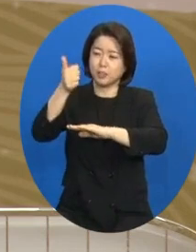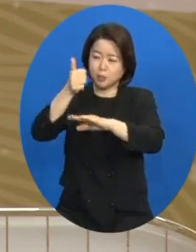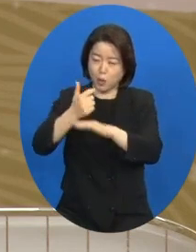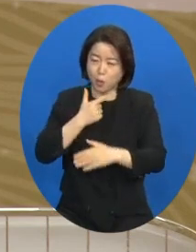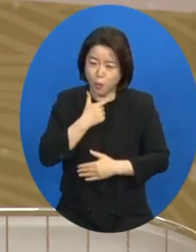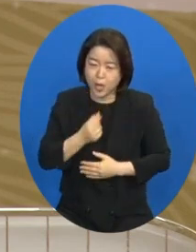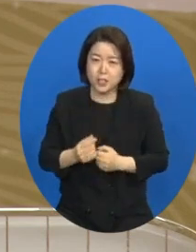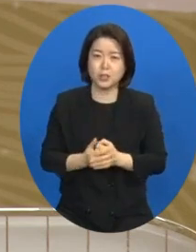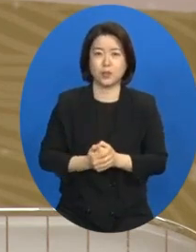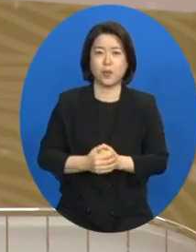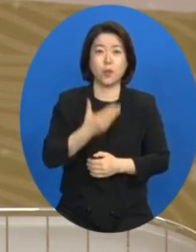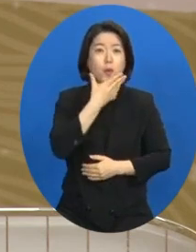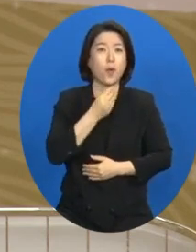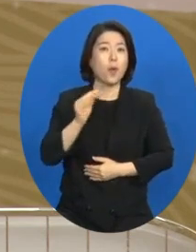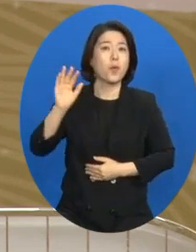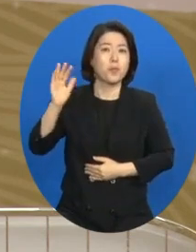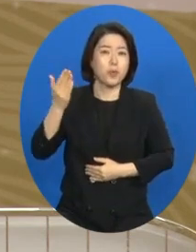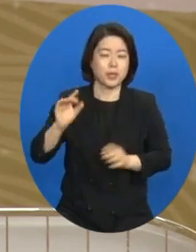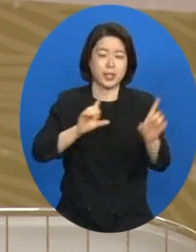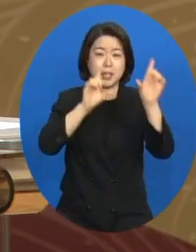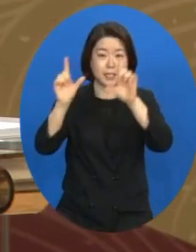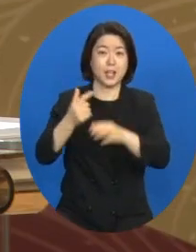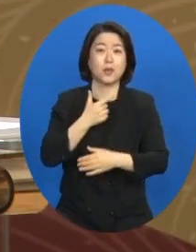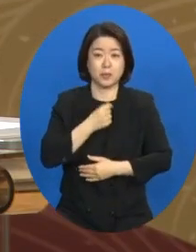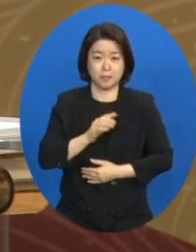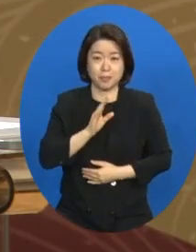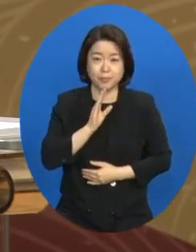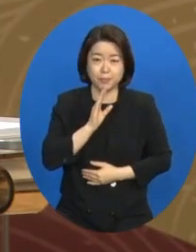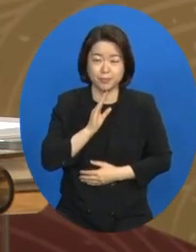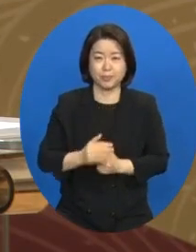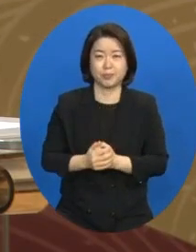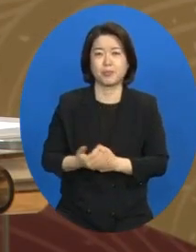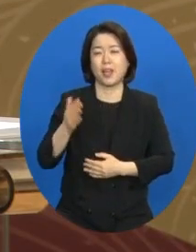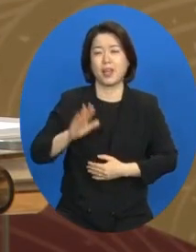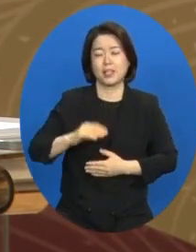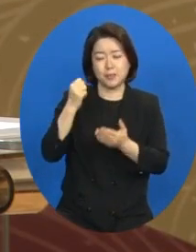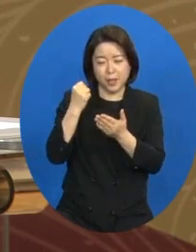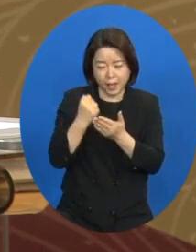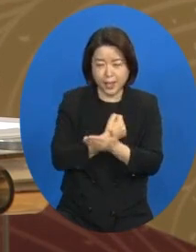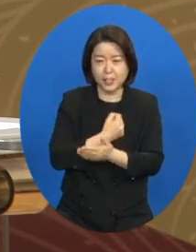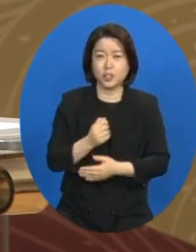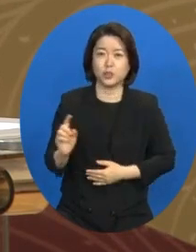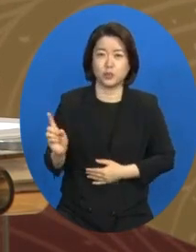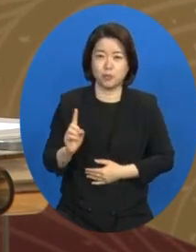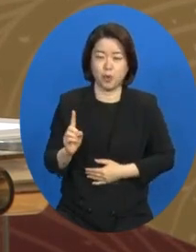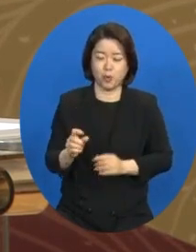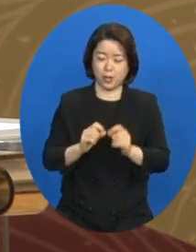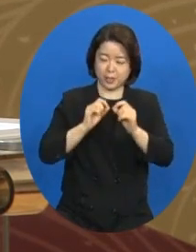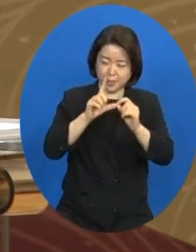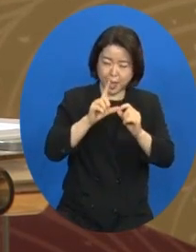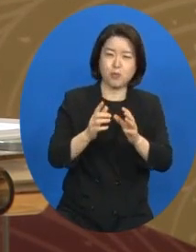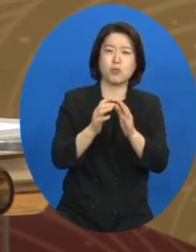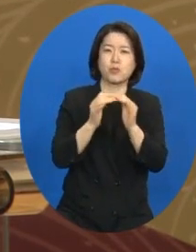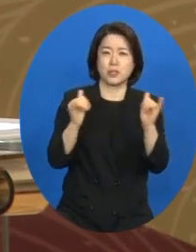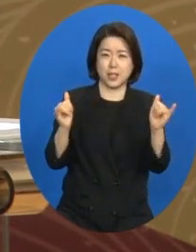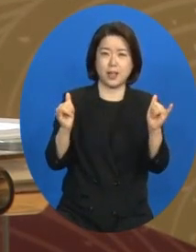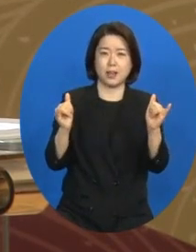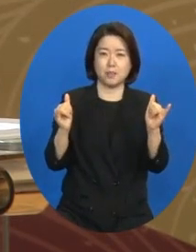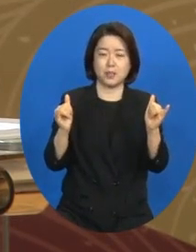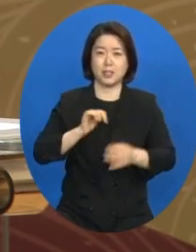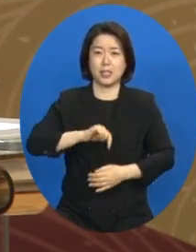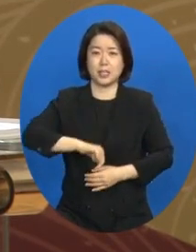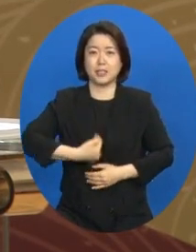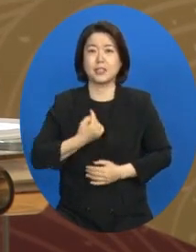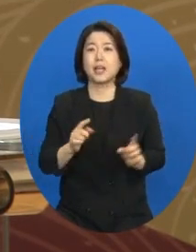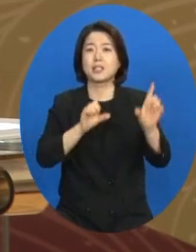또 복되게 살고 싶잖아요 그러나 참 아쉬운 것은 대부분의 사람들이 아 자신의